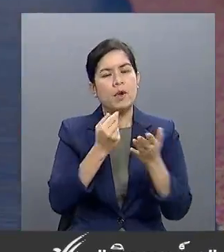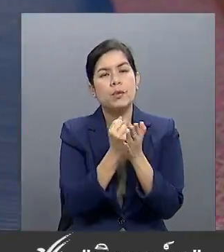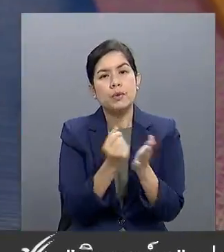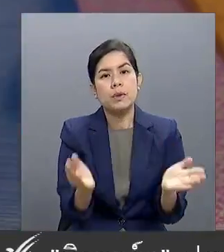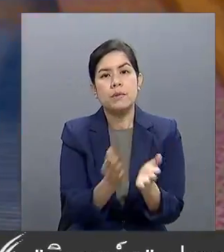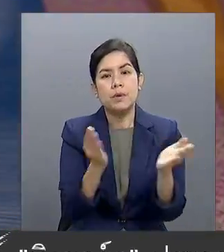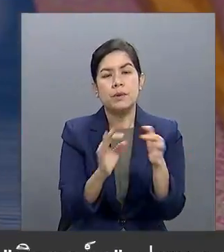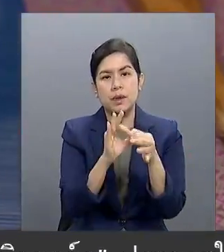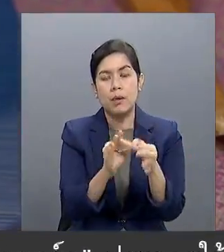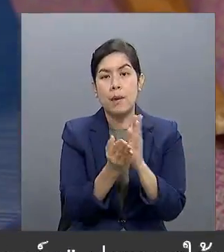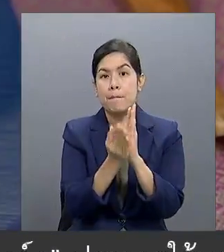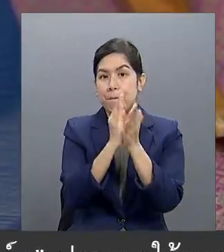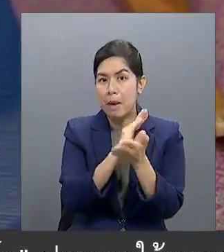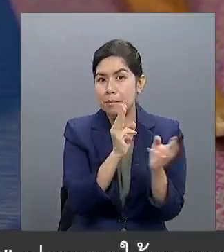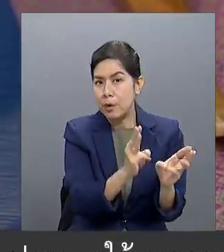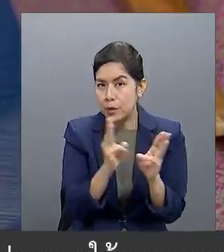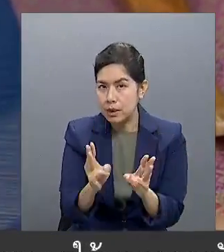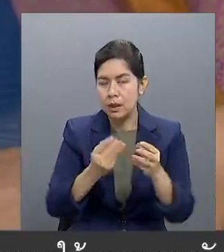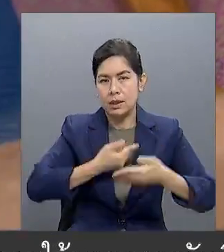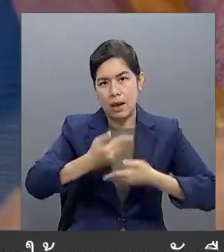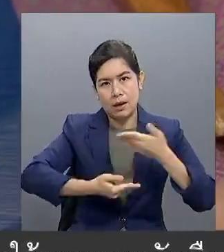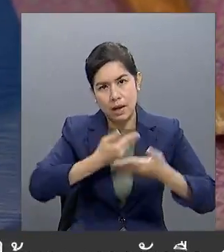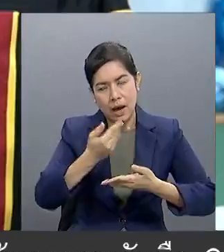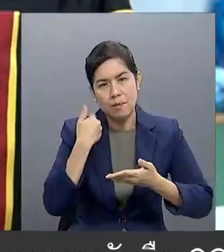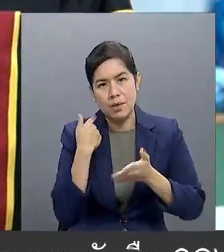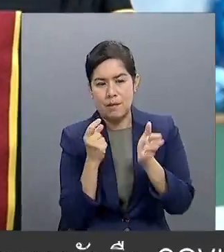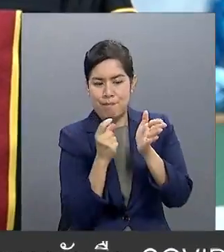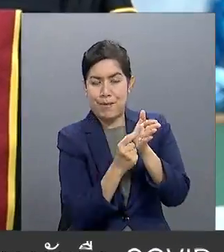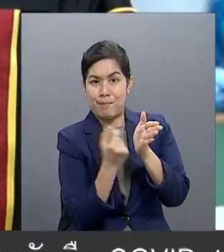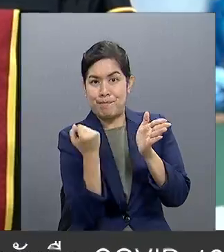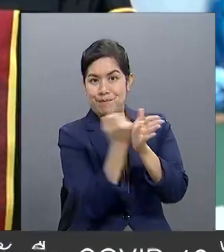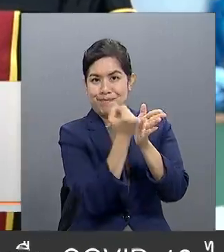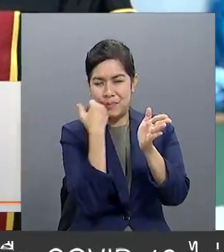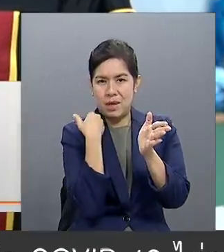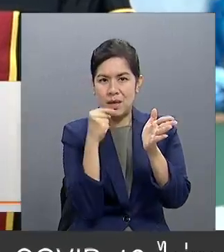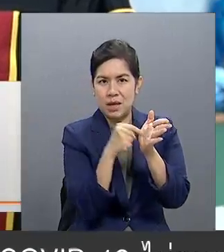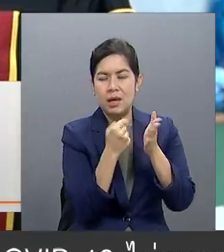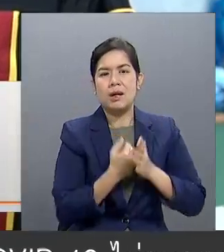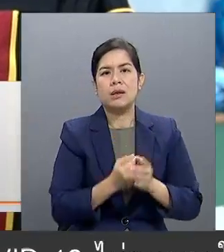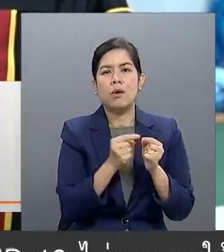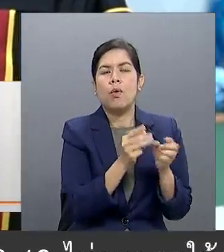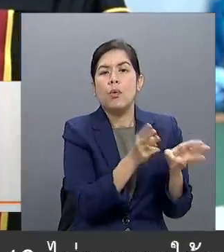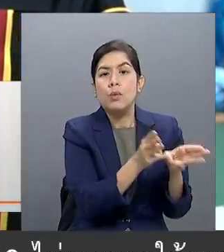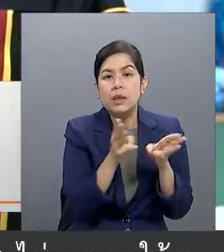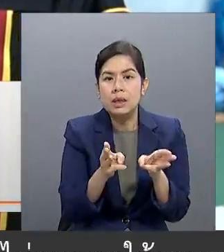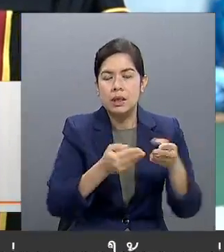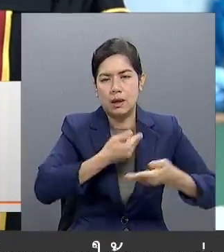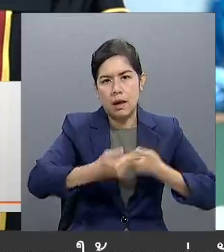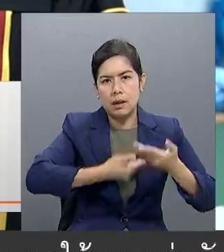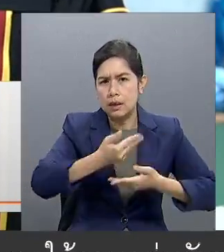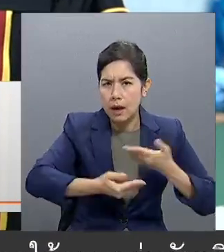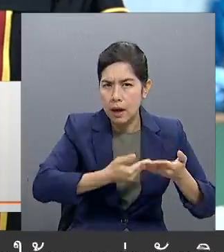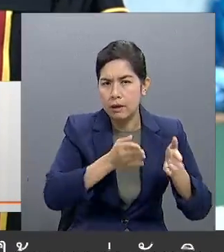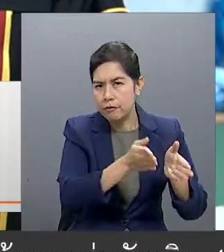การมีการทำเรื่องเกี่ยวกับแบรนด์มีการทำเกี่ยวกับเรื่องช่องทางการจัดจำหน่ายนะคะแล้วก็มีการที่